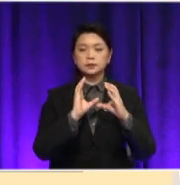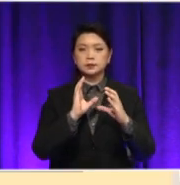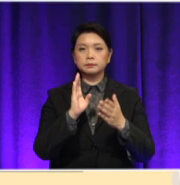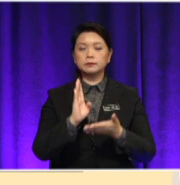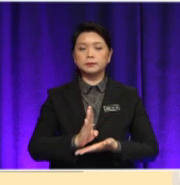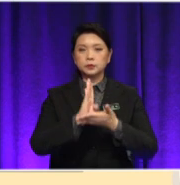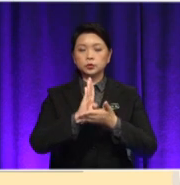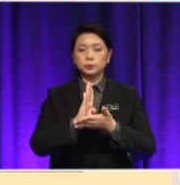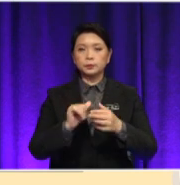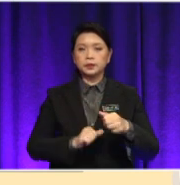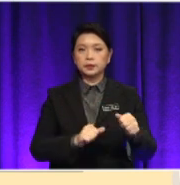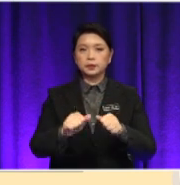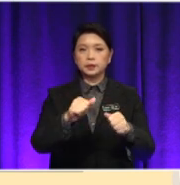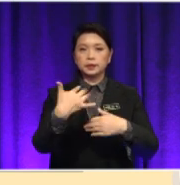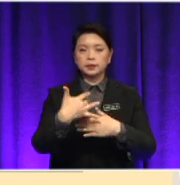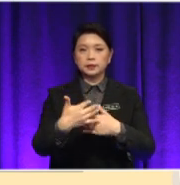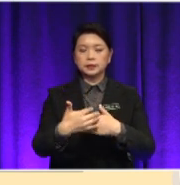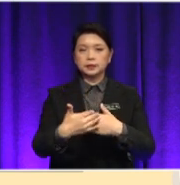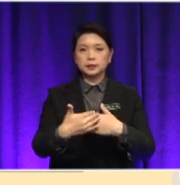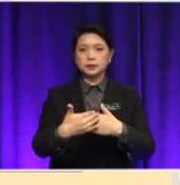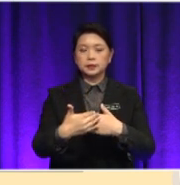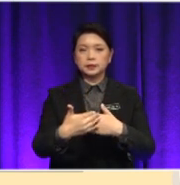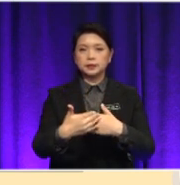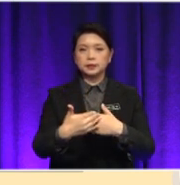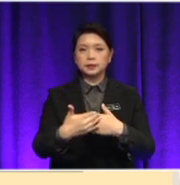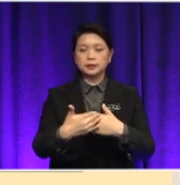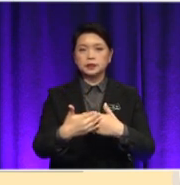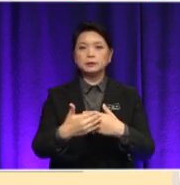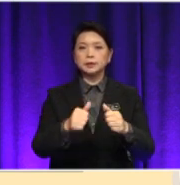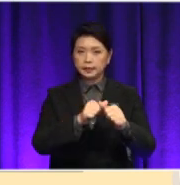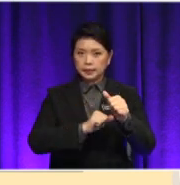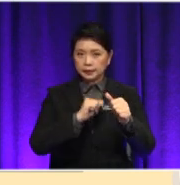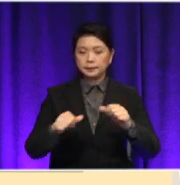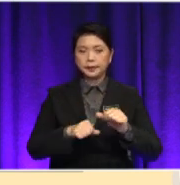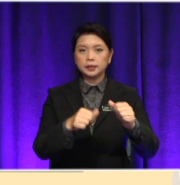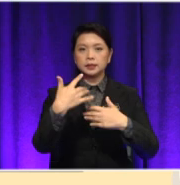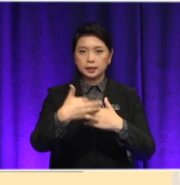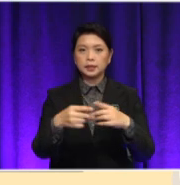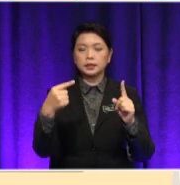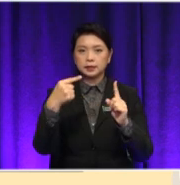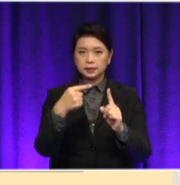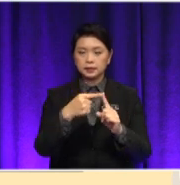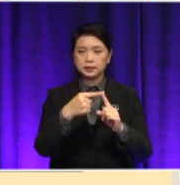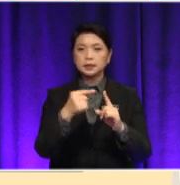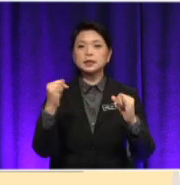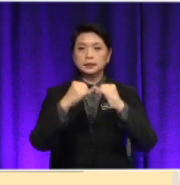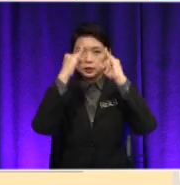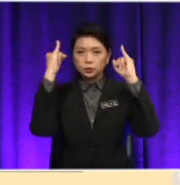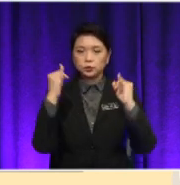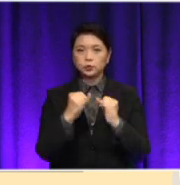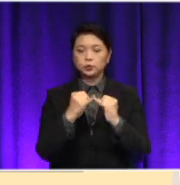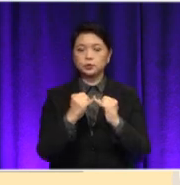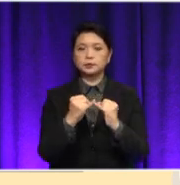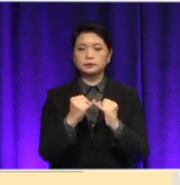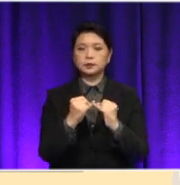pengaliran darah ke jantung dan juga menghindarkan pengumpulan cecair ke tempat yang terluka ataupun tercedera. Tempat yang